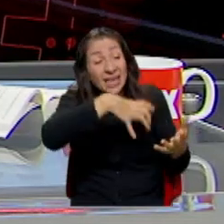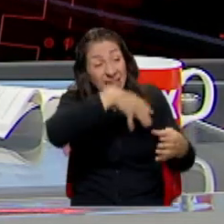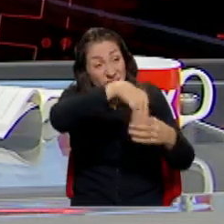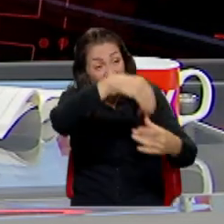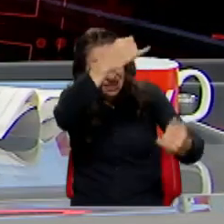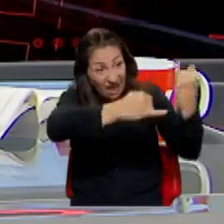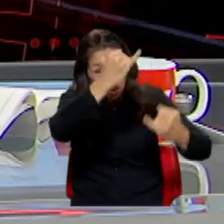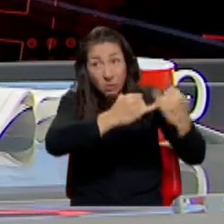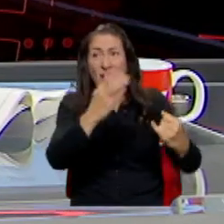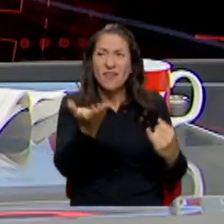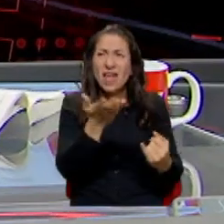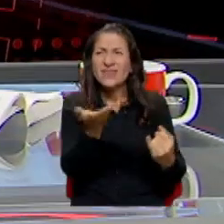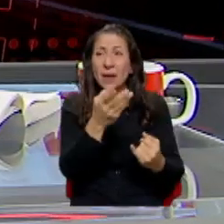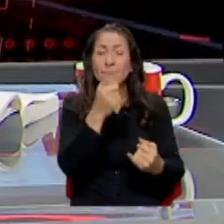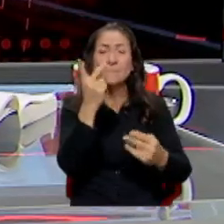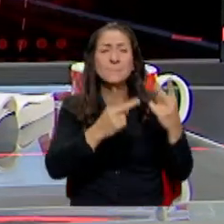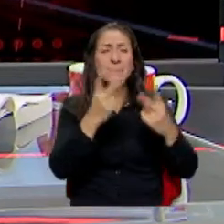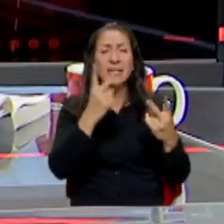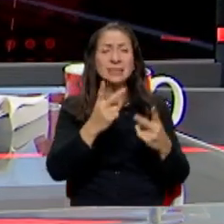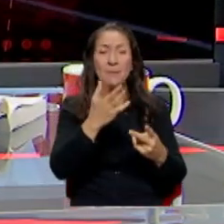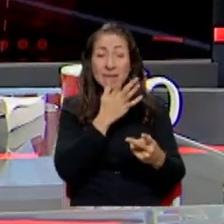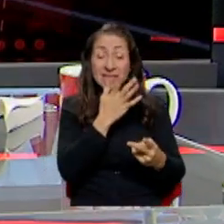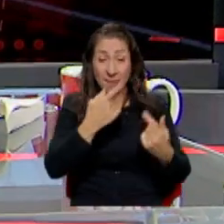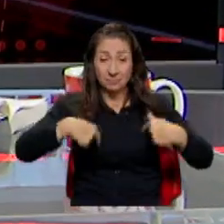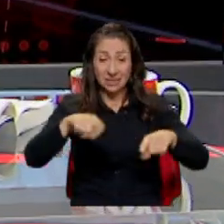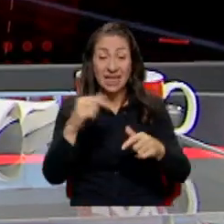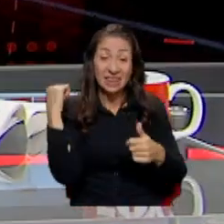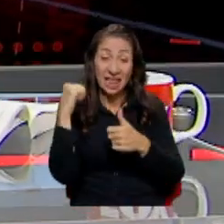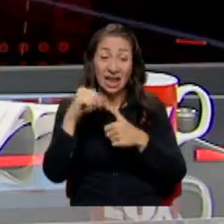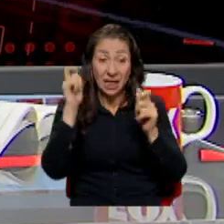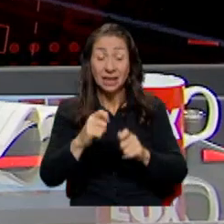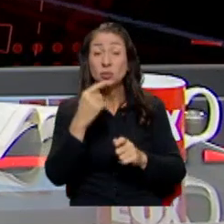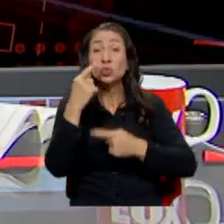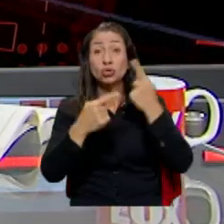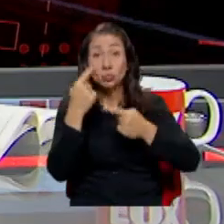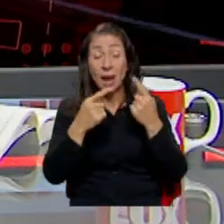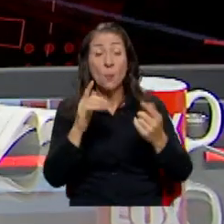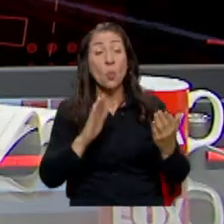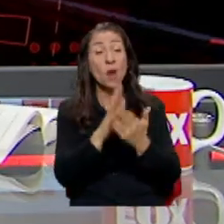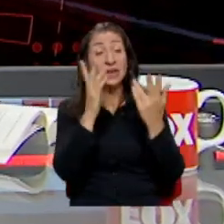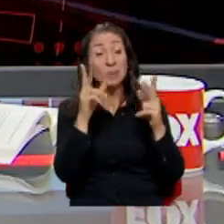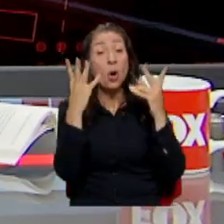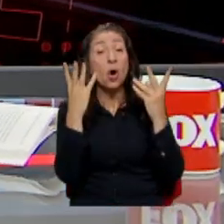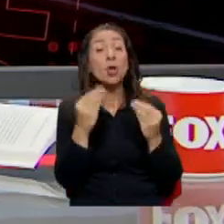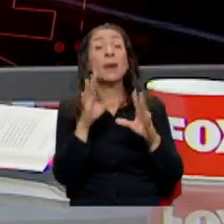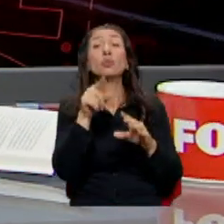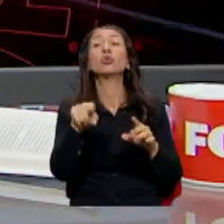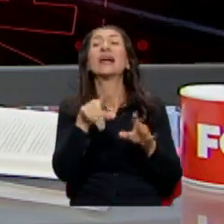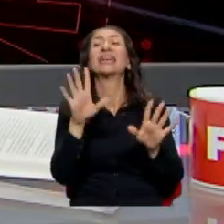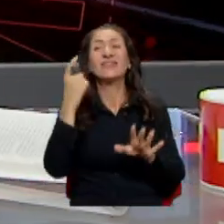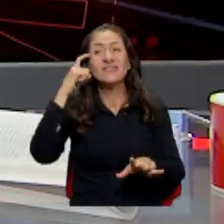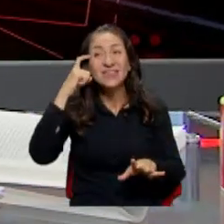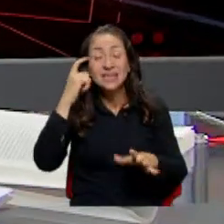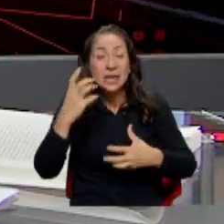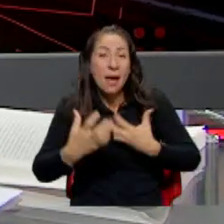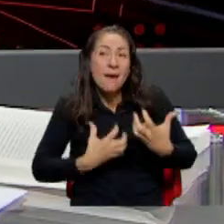bu tartışmalar falan bu bir takım bildiğimiz, tekrar eden sözler, muhalefet gibi görünen olmayan bunlar değil. Fikir,